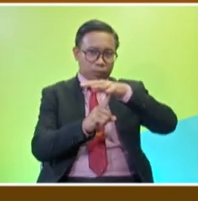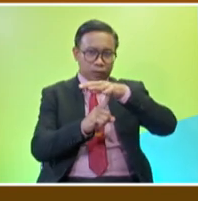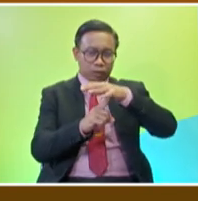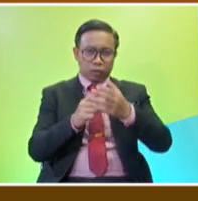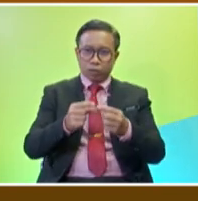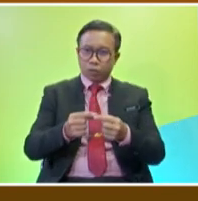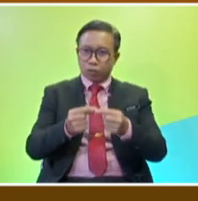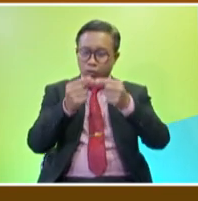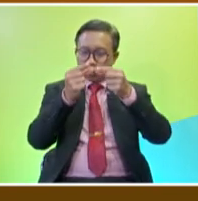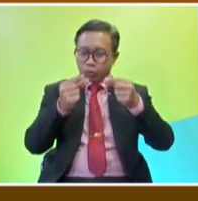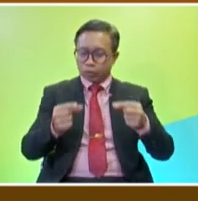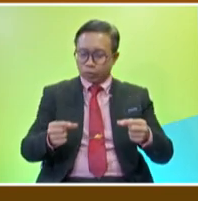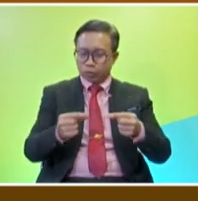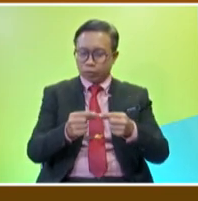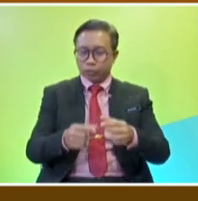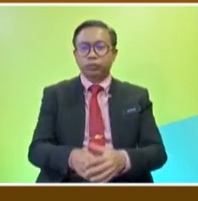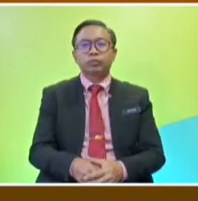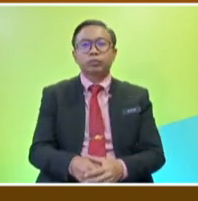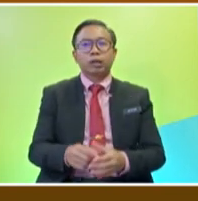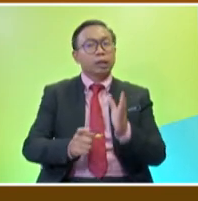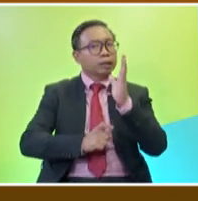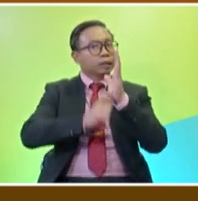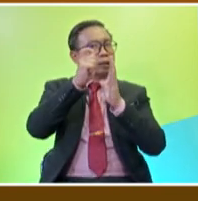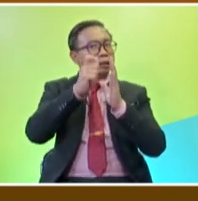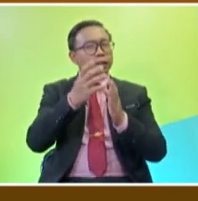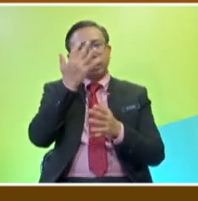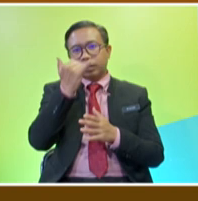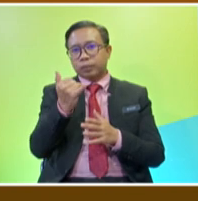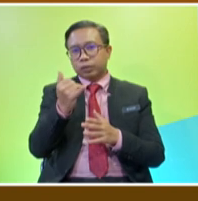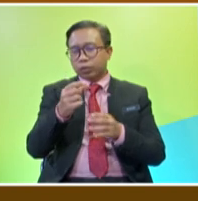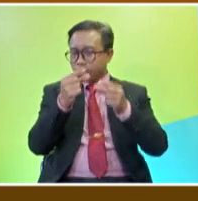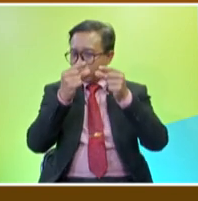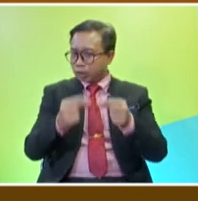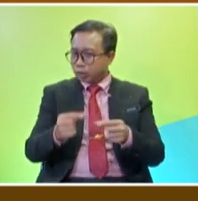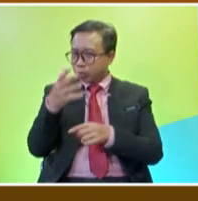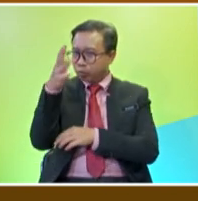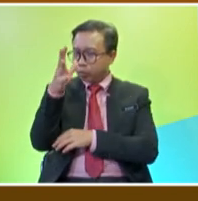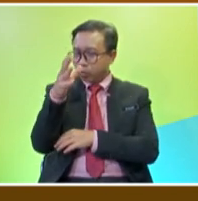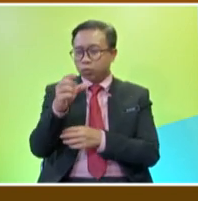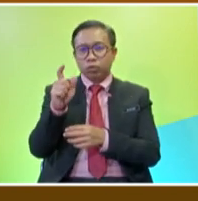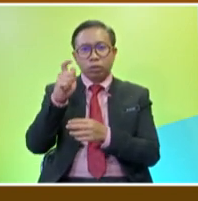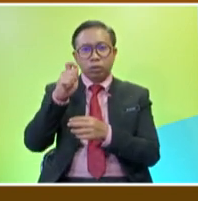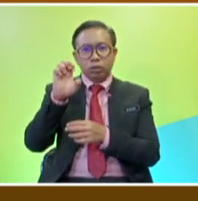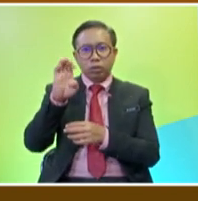batang pokok berkulit tebal lurus dan juga tinggi Kenapa batang pokok berkulit tebal